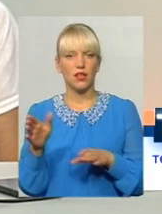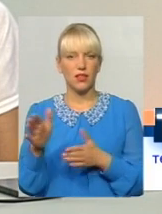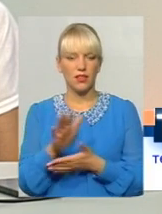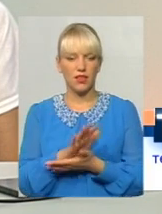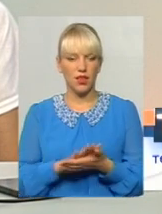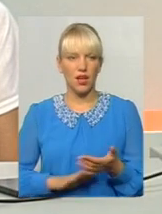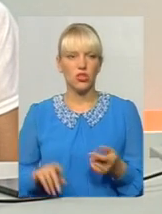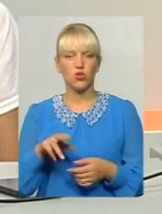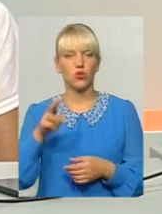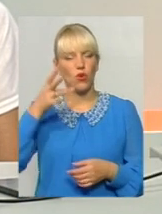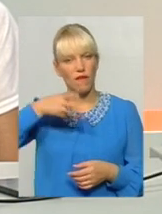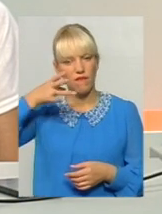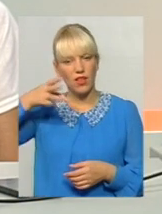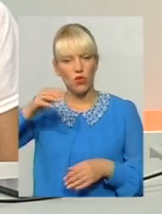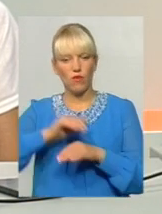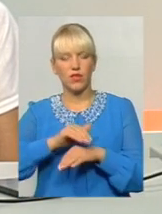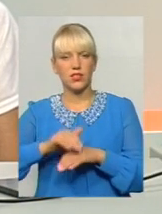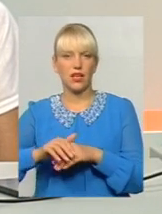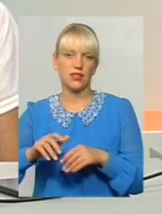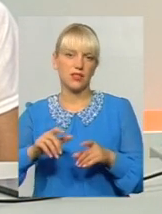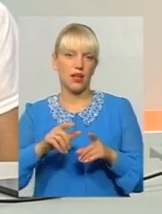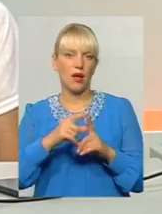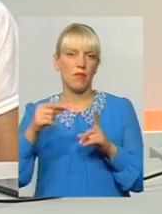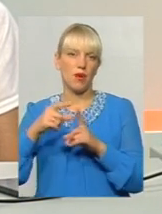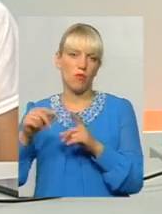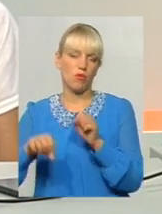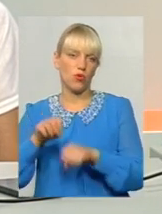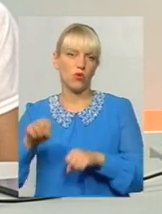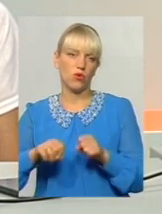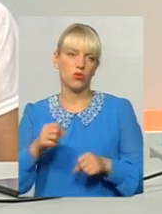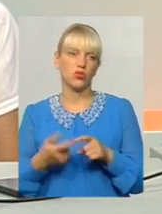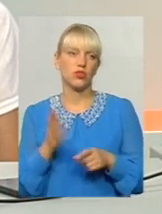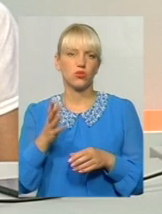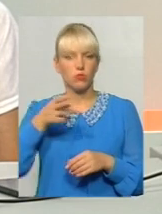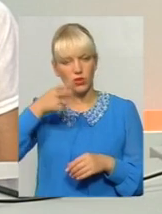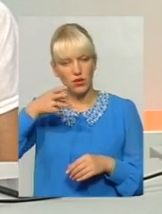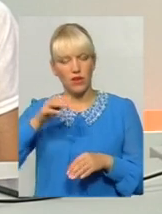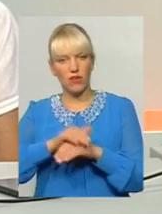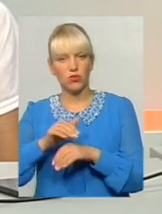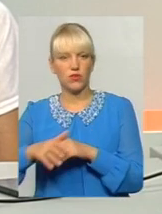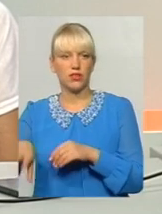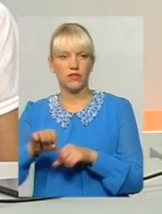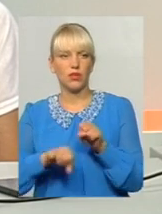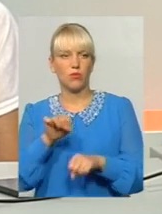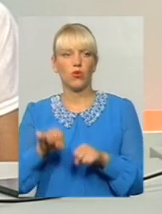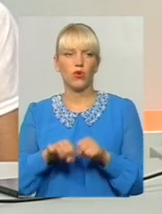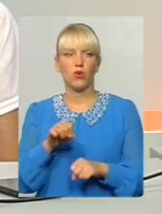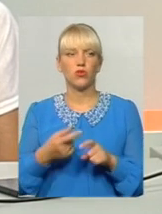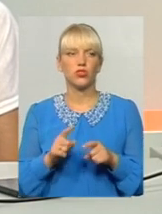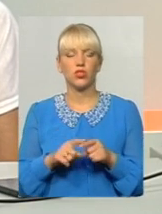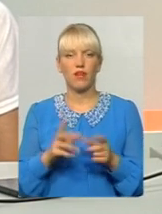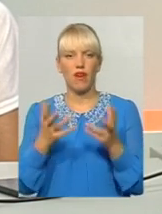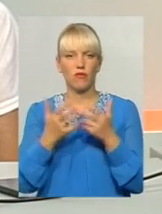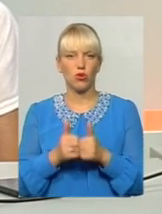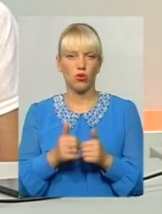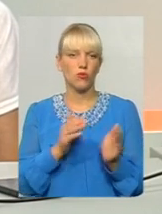наприклад, відеофіксації правопорушень. Рано чи пізно все ж таки вона буде введена, коли будуть стояти камери, і ми будемо фіксувати всі правопорушення в автономному режимі.